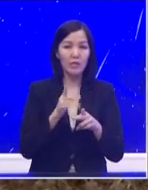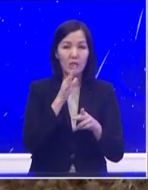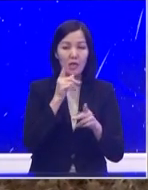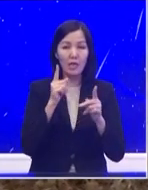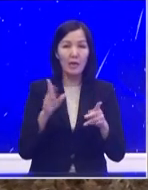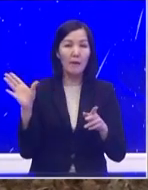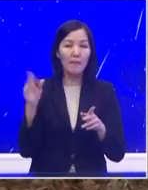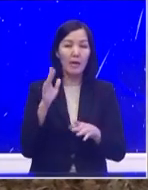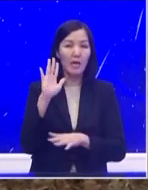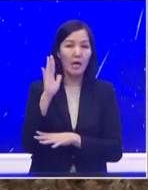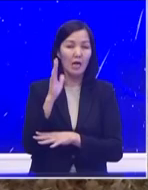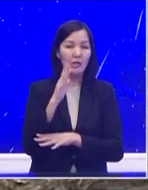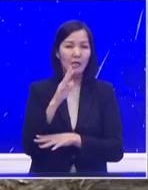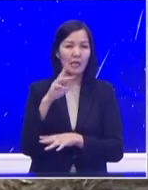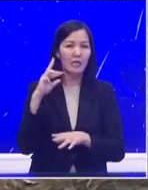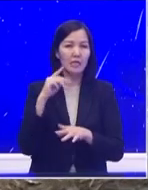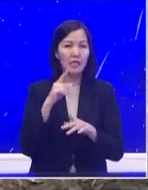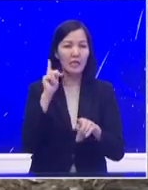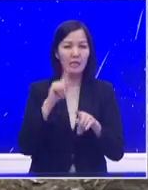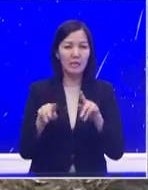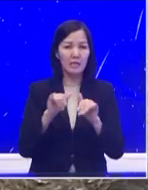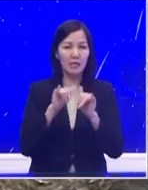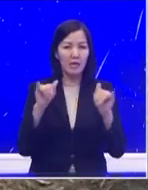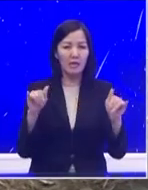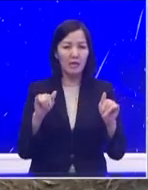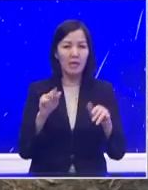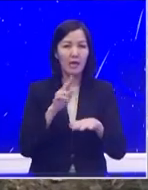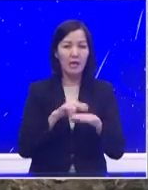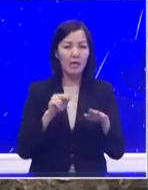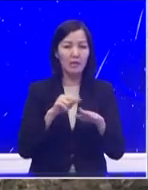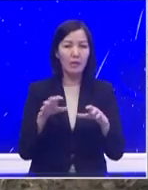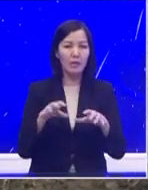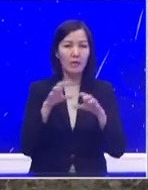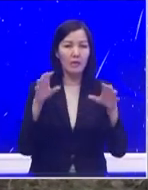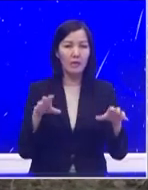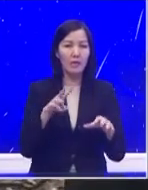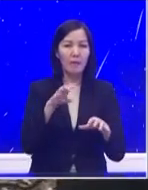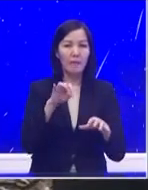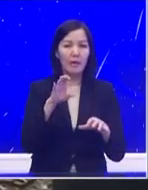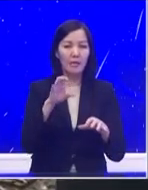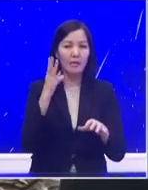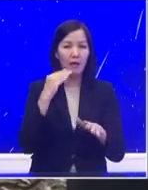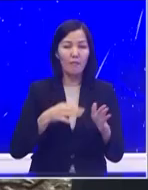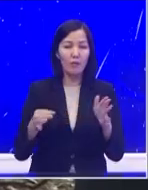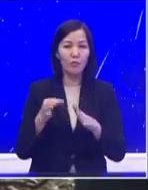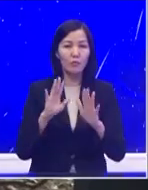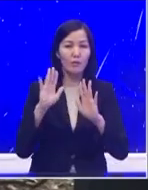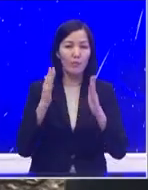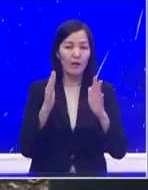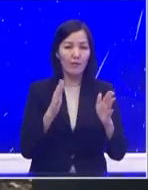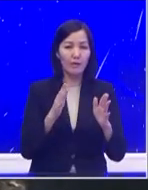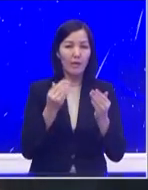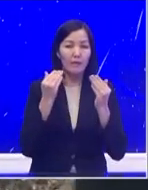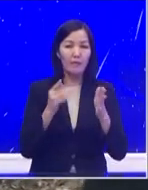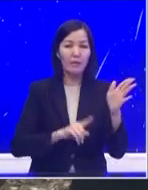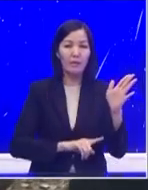ағаштарға зиянкес жылдам таралады. Мемлекеттік инспекция комитетінің төрағасы Алмабек Марс Алматы облысының бағбандарына